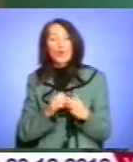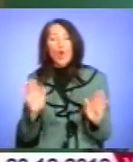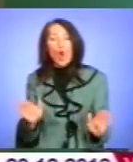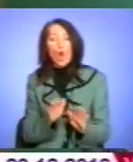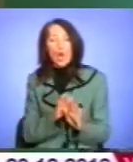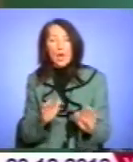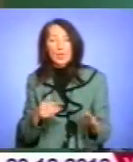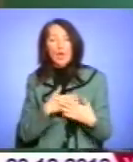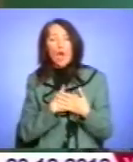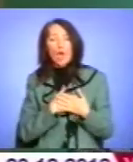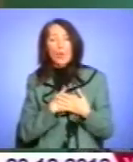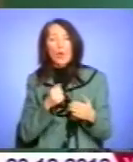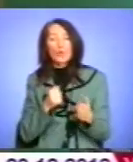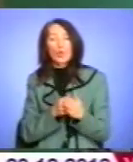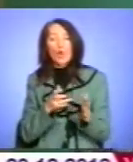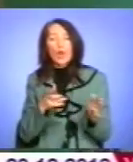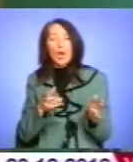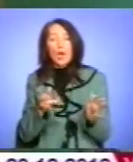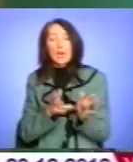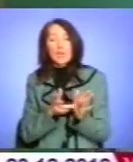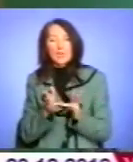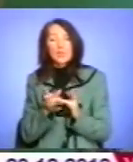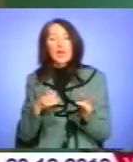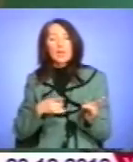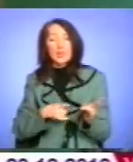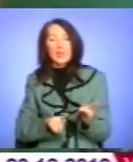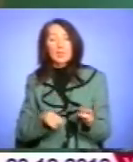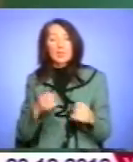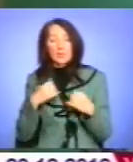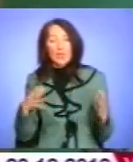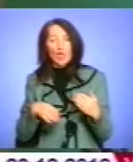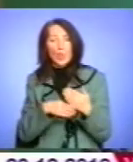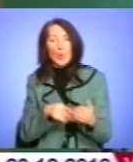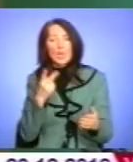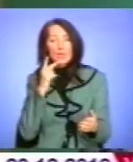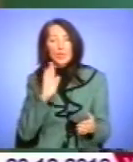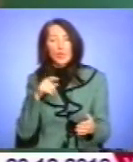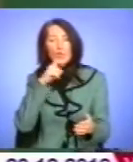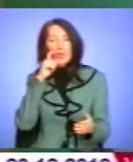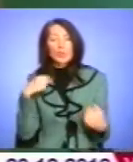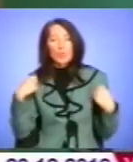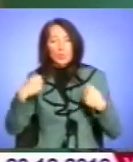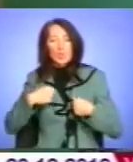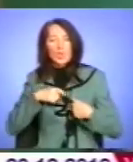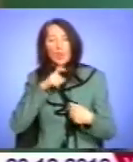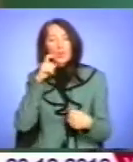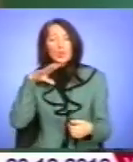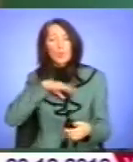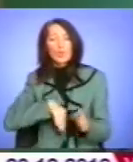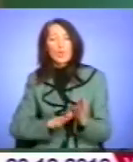і любов до різдвяних свят, і допомагає завжди бути в українському стилі, в українському дусі,